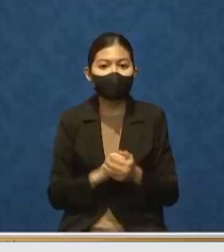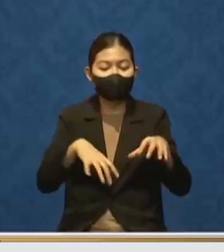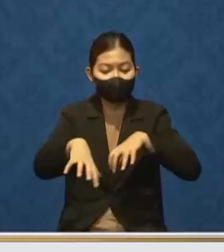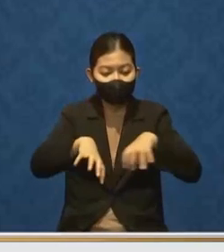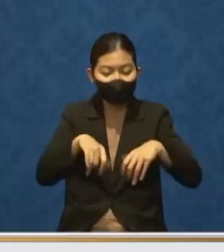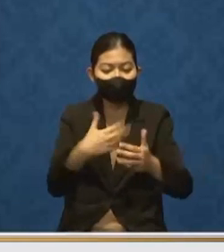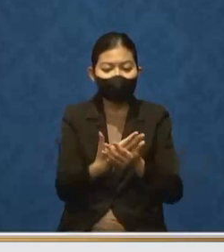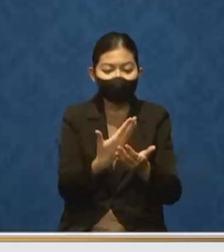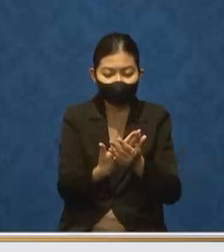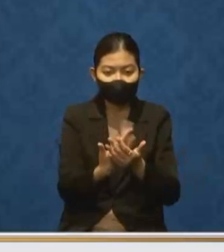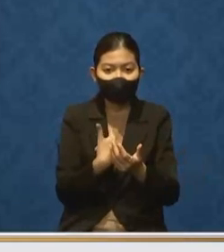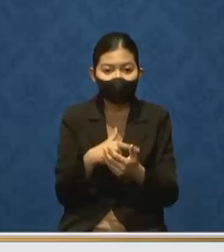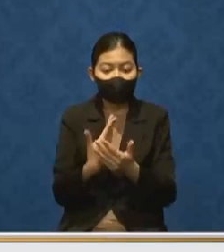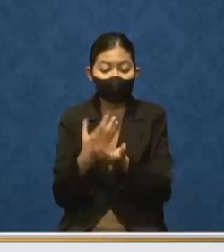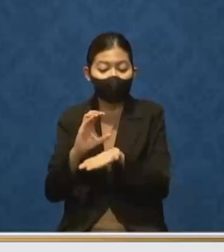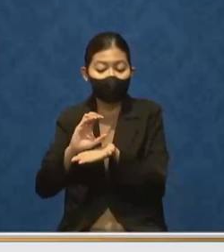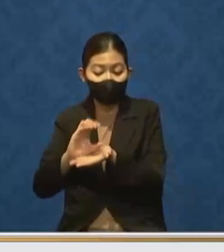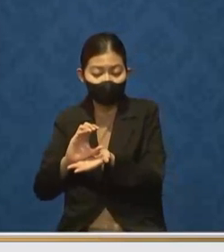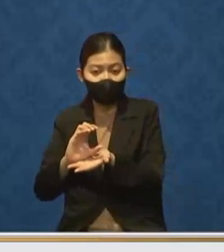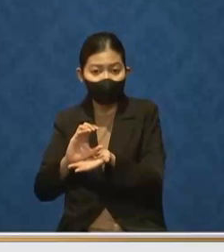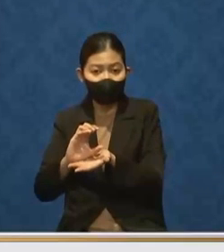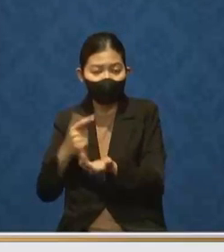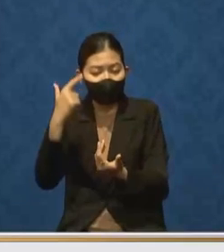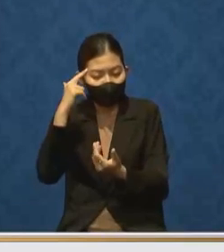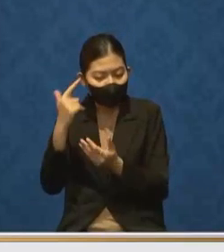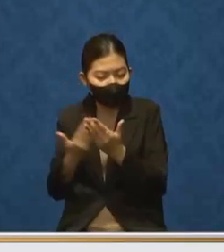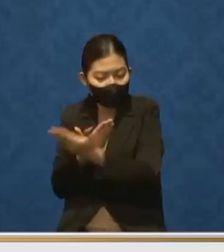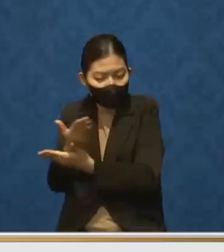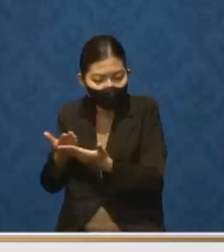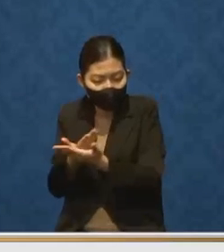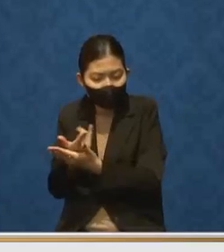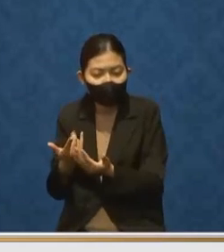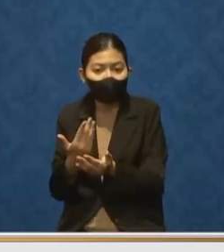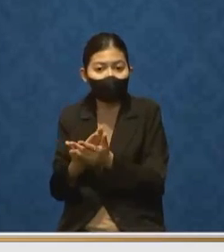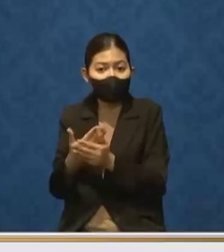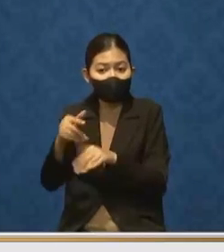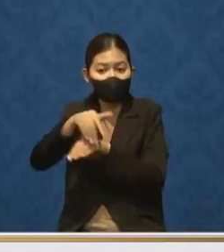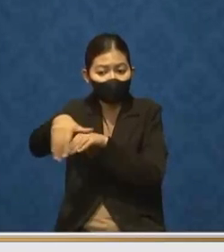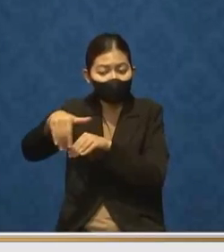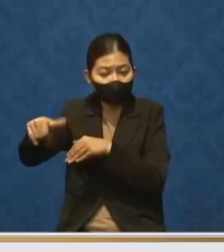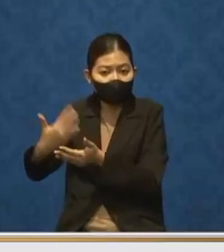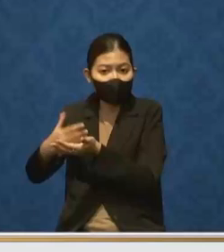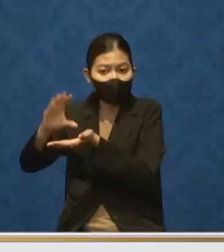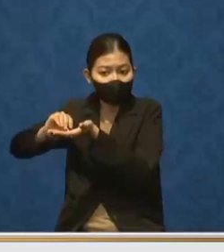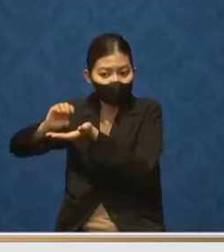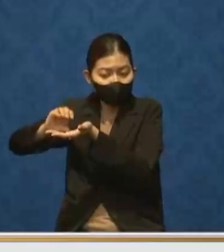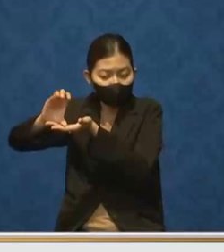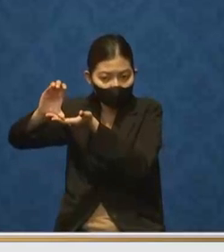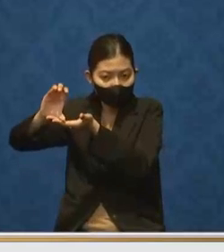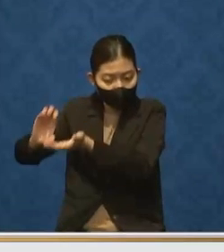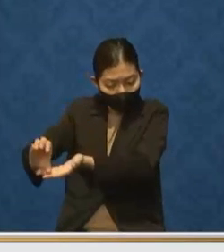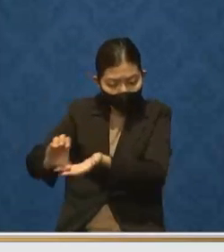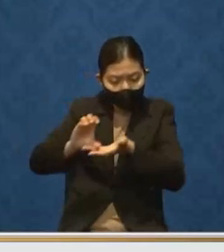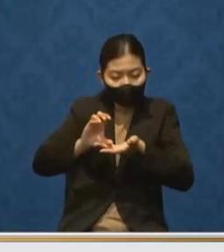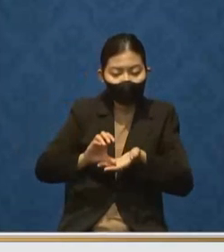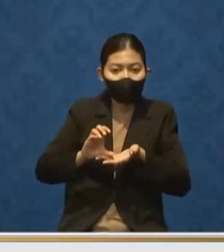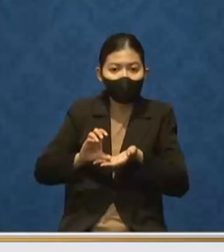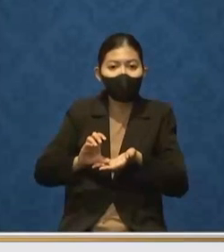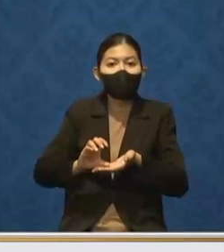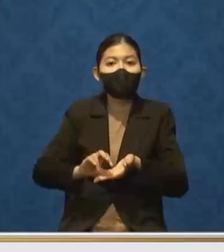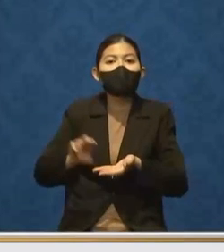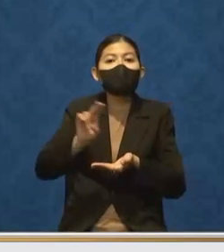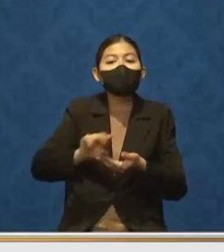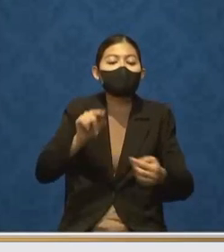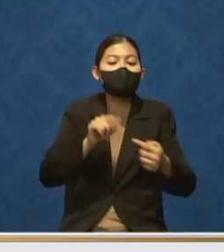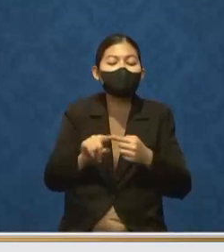ให้หน่วยรับงบประมาณพิจารณานำเงินนอกงบประมาณหรือเงินสะสมคงเหลือมาใช้ดำเนินการภารกิจของหน่วย